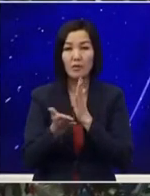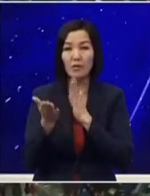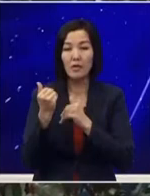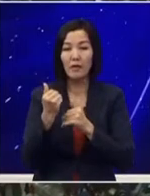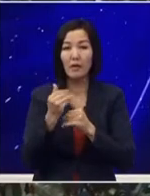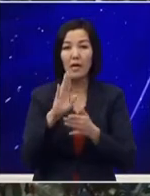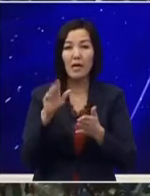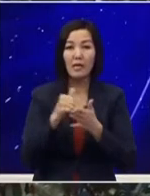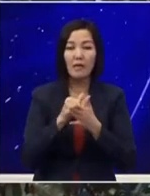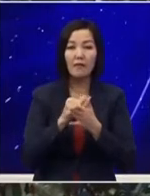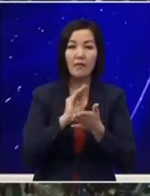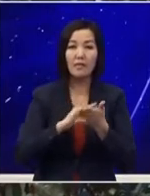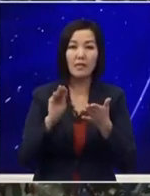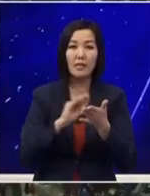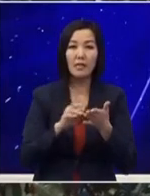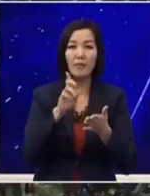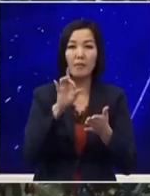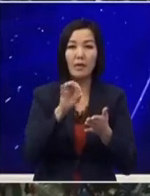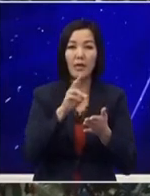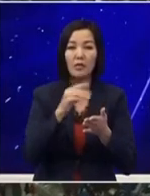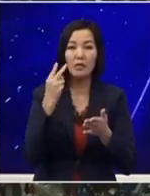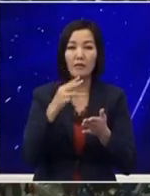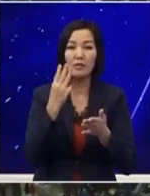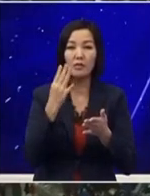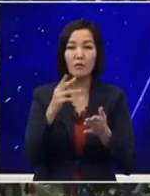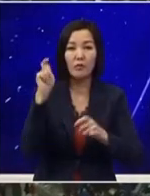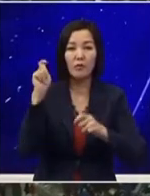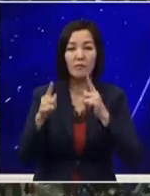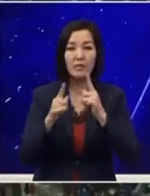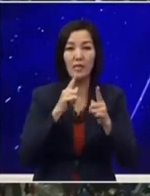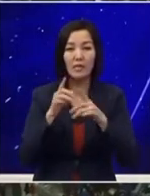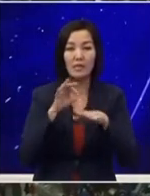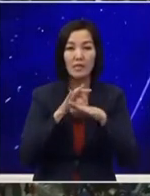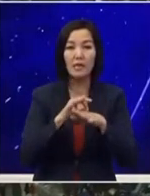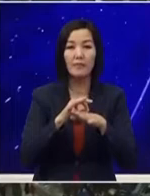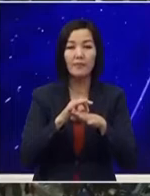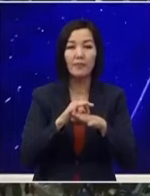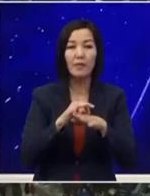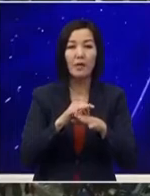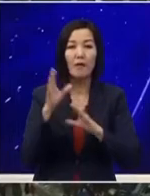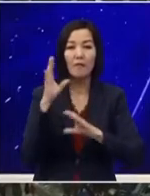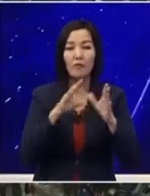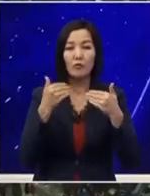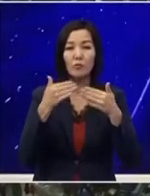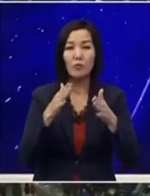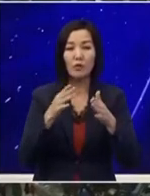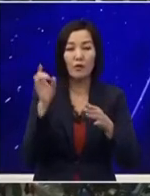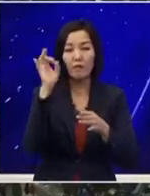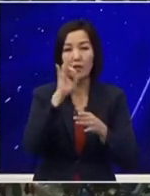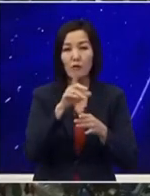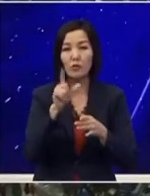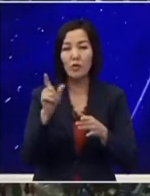до генерального секретаря Леонида Брежнева на 24-м съезде партии. С тех пор из стен вуза выпустилось много выдающихся